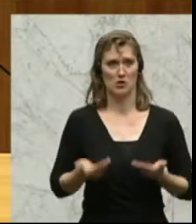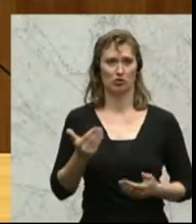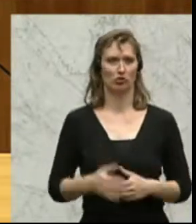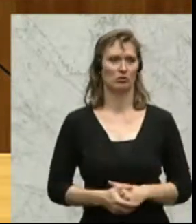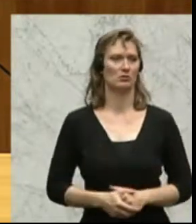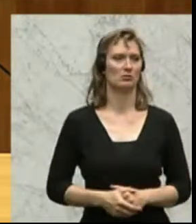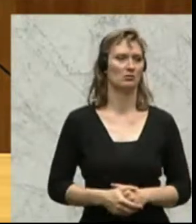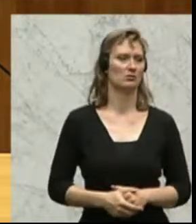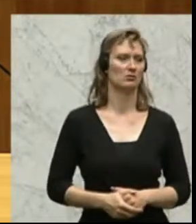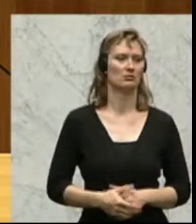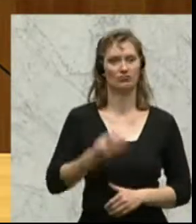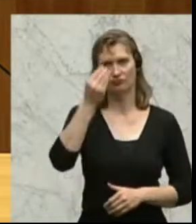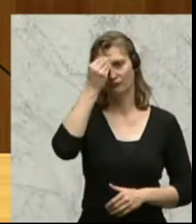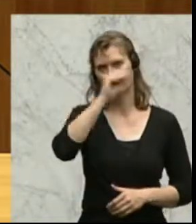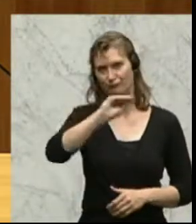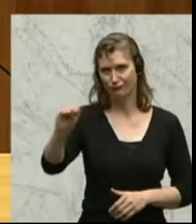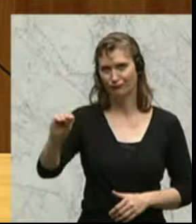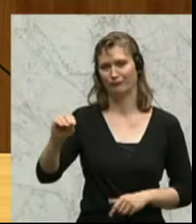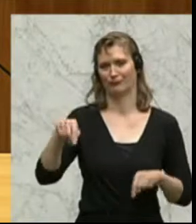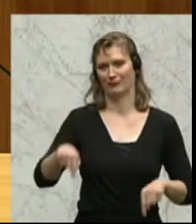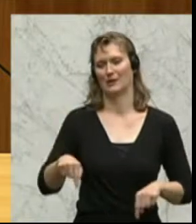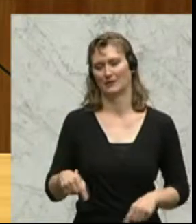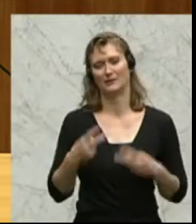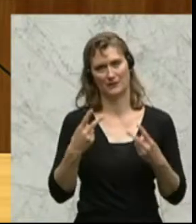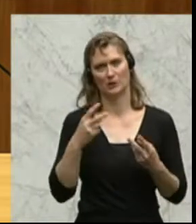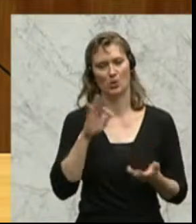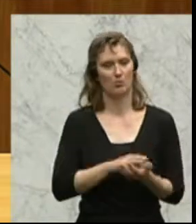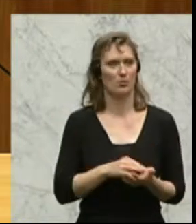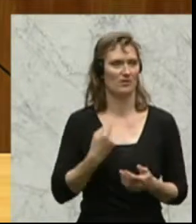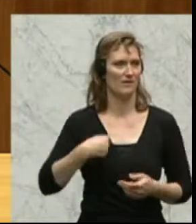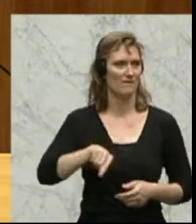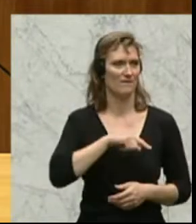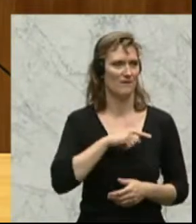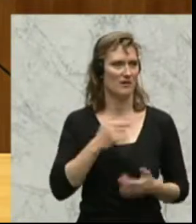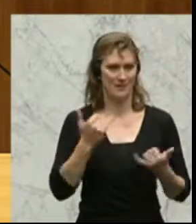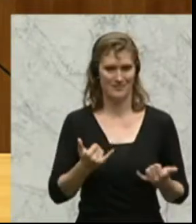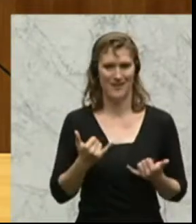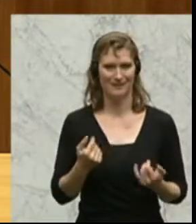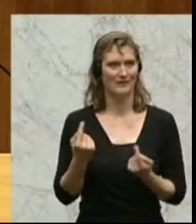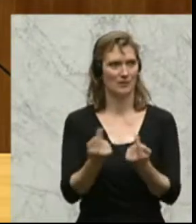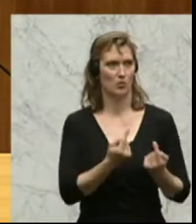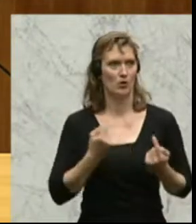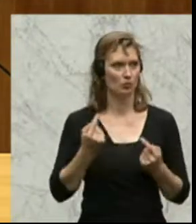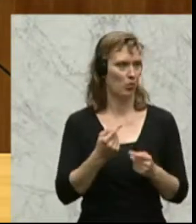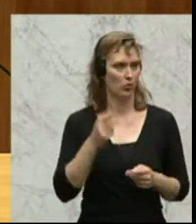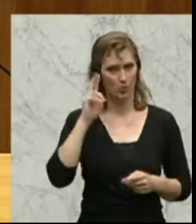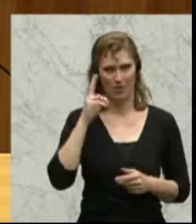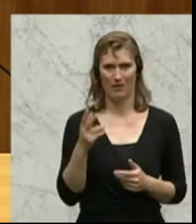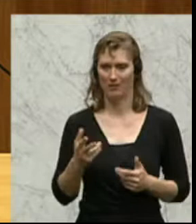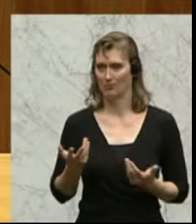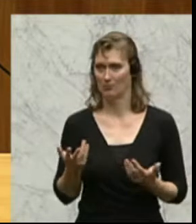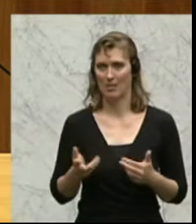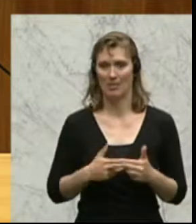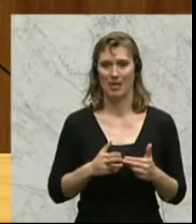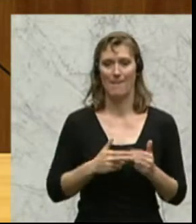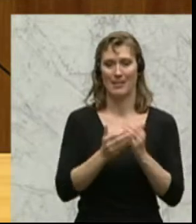Ihnen, das ist genau der Punkt, wo wir jetzt stehen. Und da halte ich es für richtig, dass neben den Experten, die